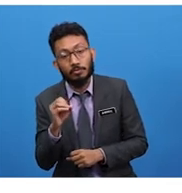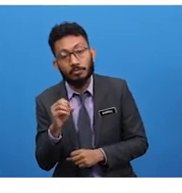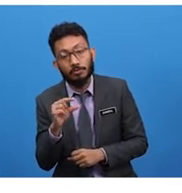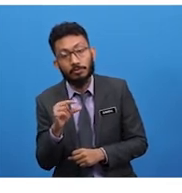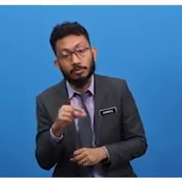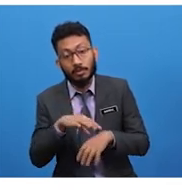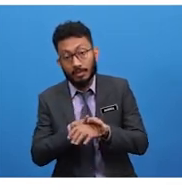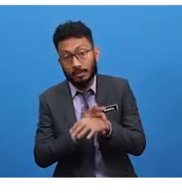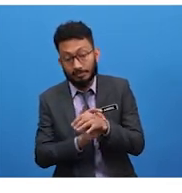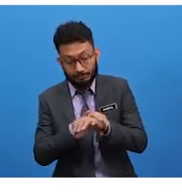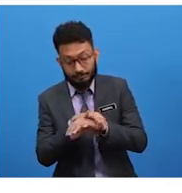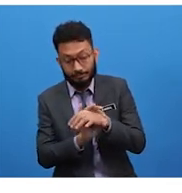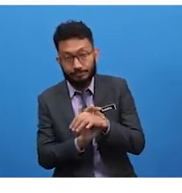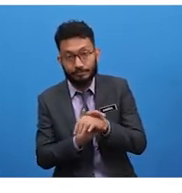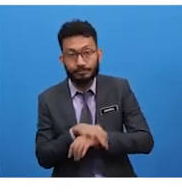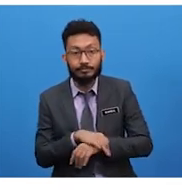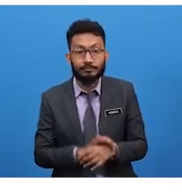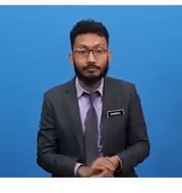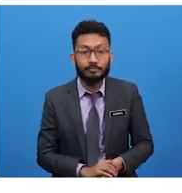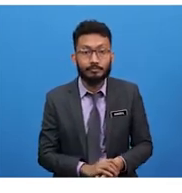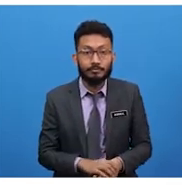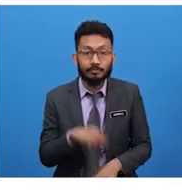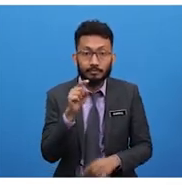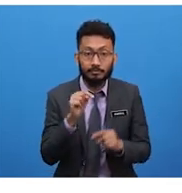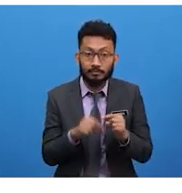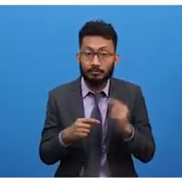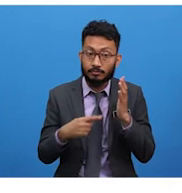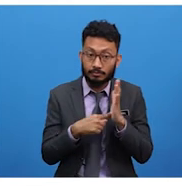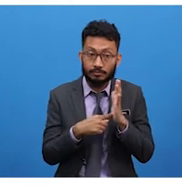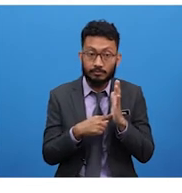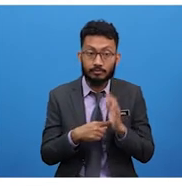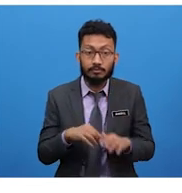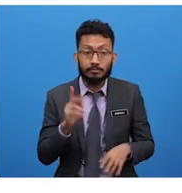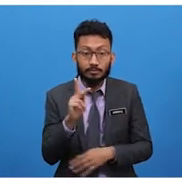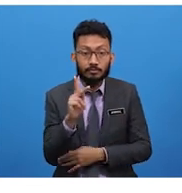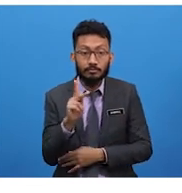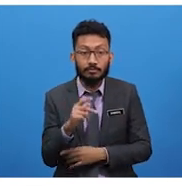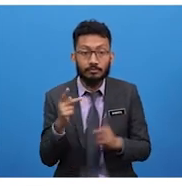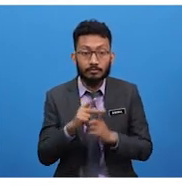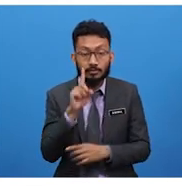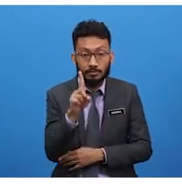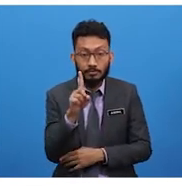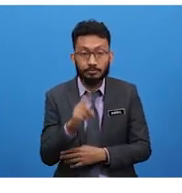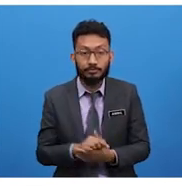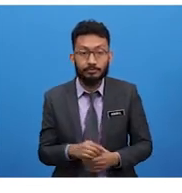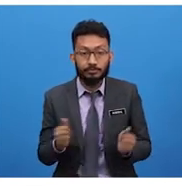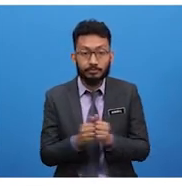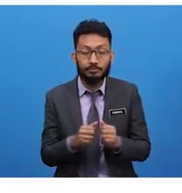siap, tandakan titik K ke titik K1 dengan ukuran 1 cm.